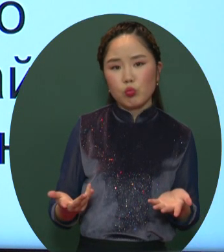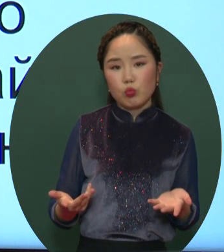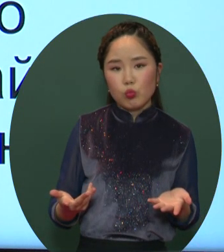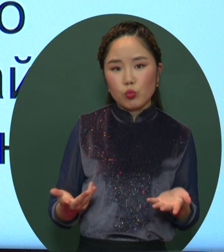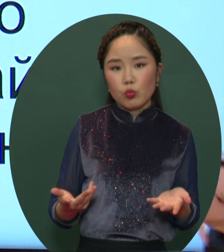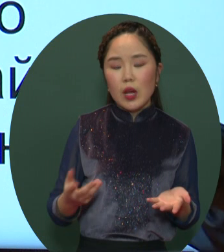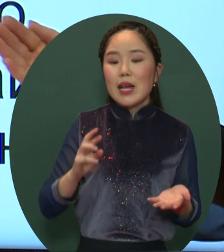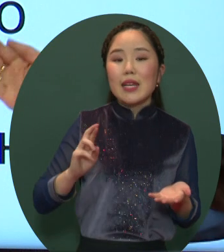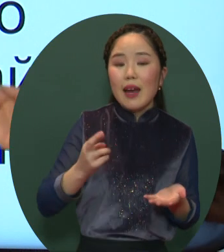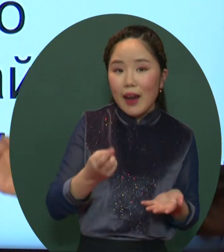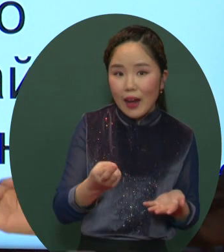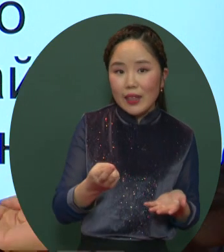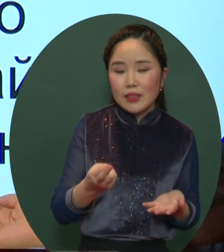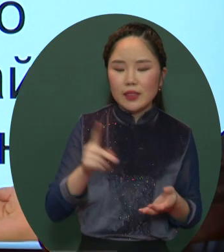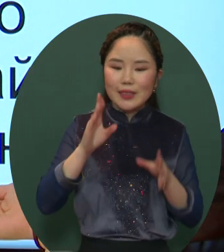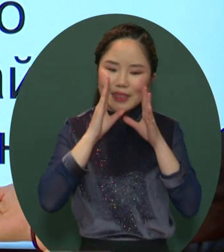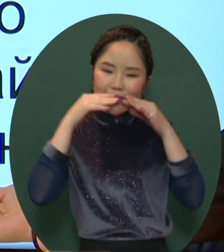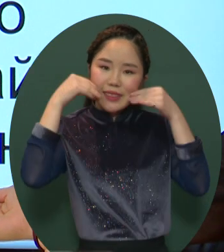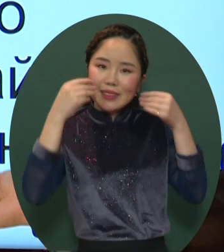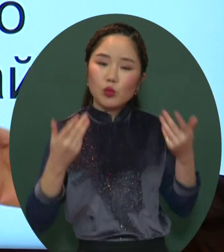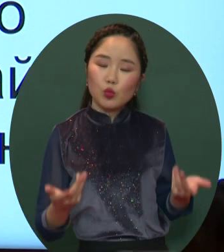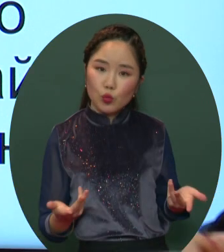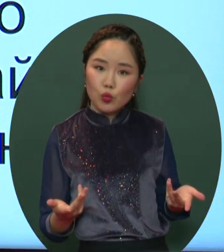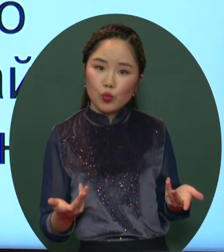Бас яагаад инээмсэглсэн бэ?